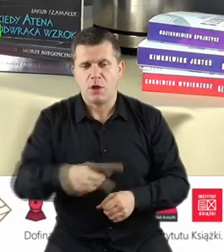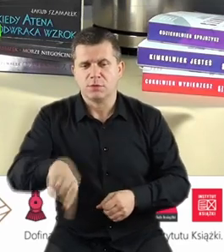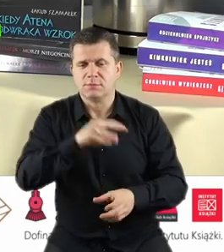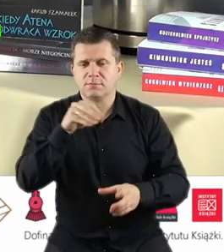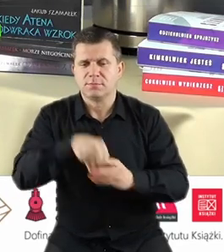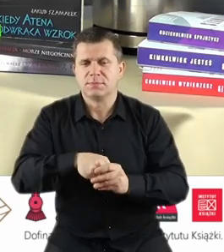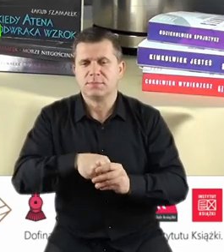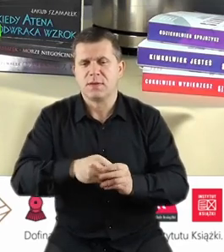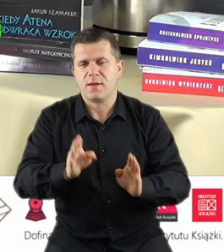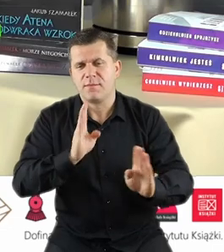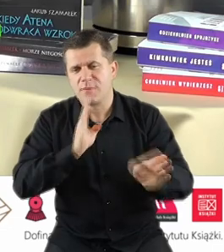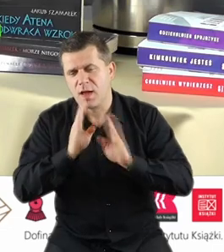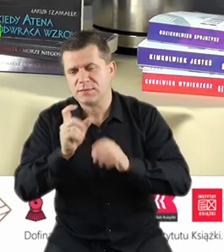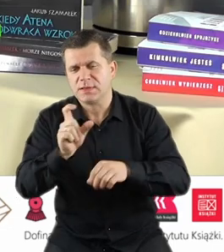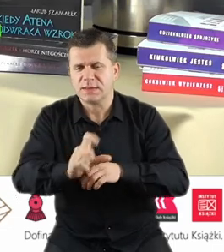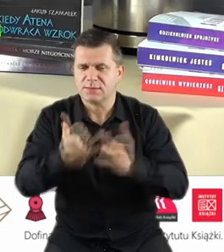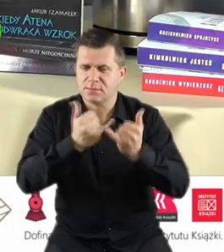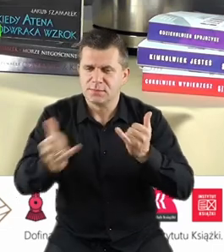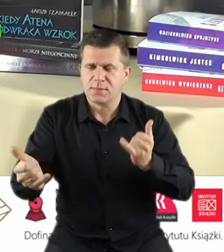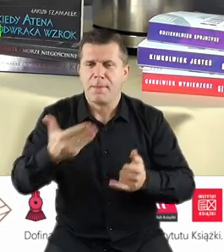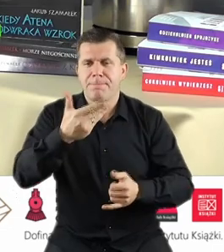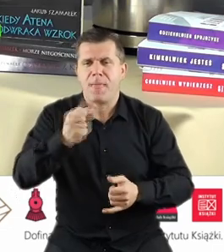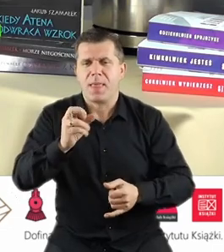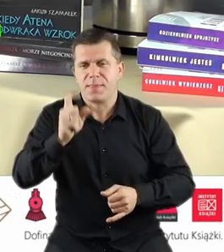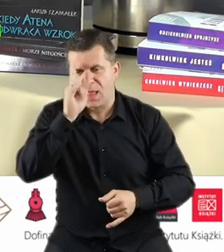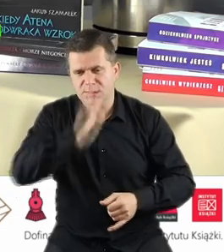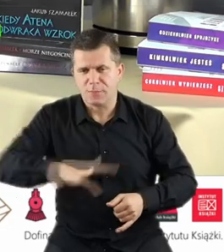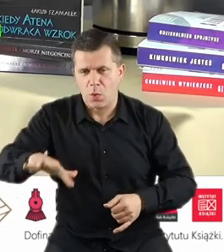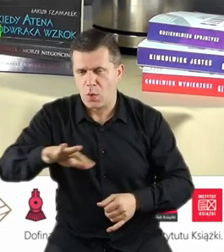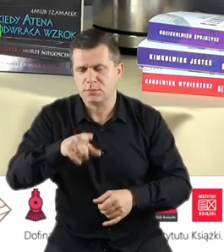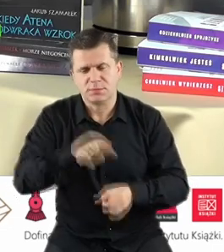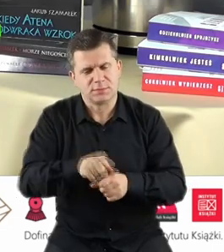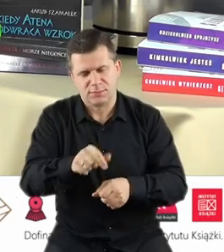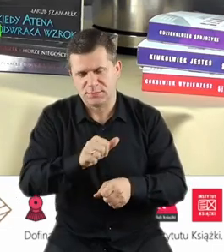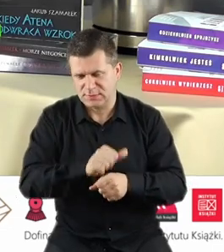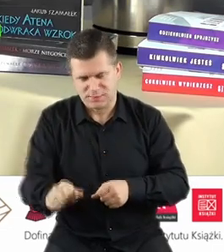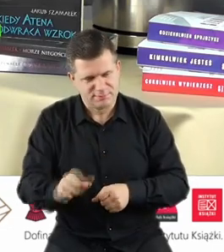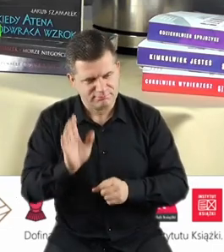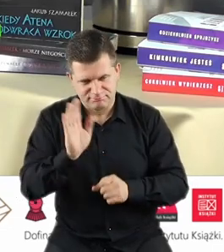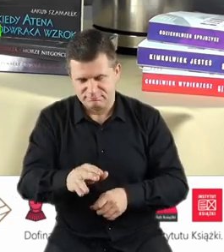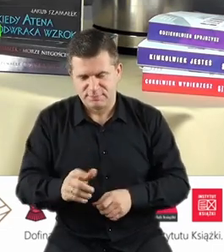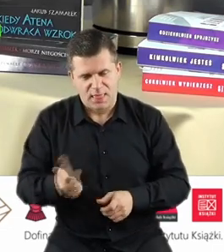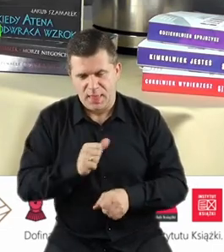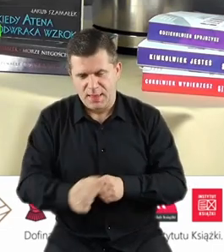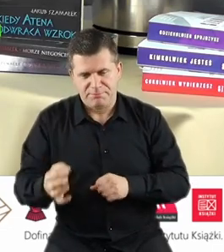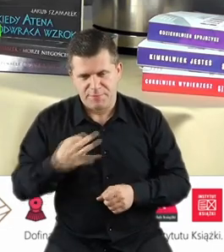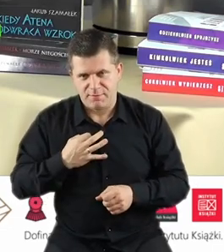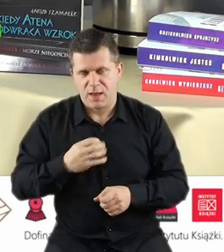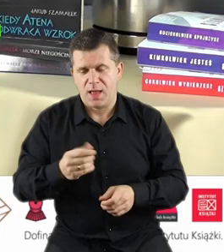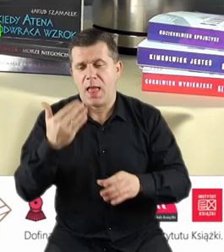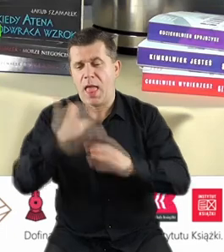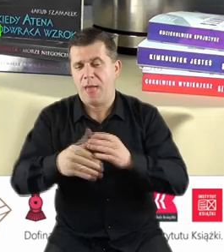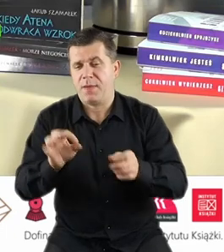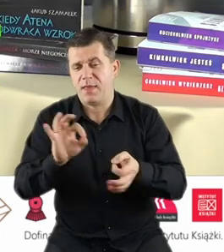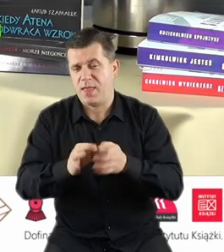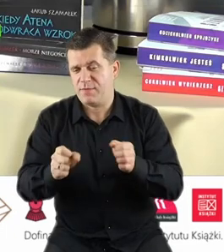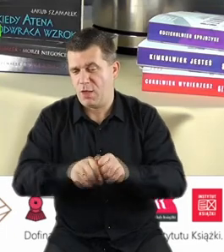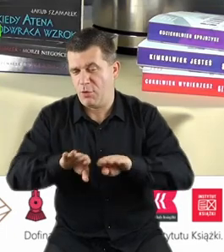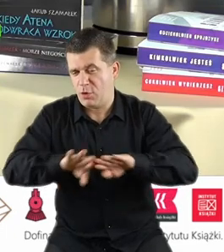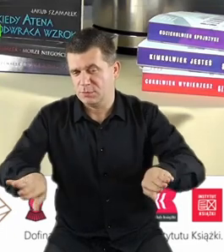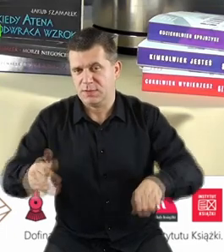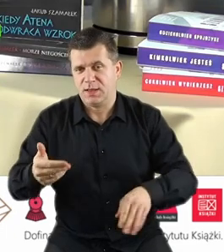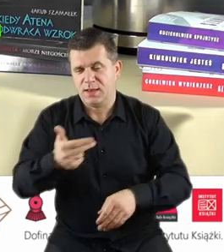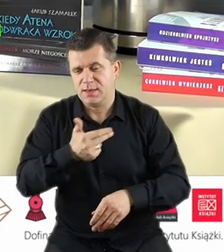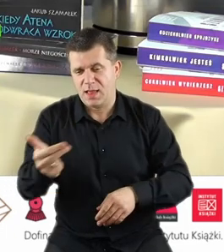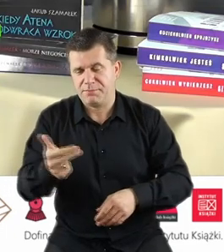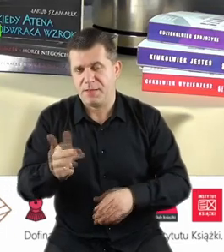bo jeszcze e-maile, powiedzmy, no, to jest też osobny temat, na ile to wszystko jest prywatne, i dlatego nie szyfrujemy,